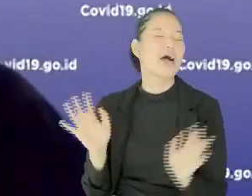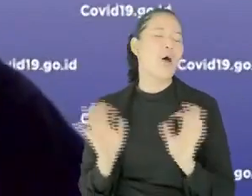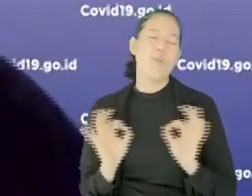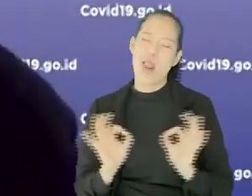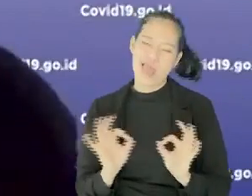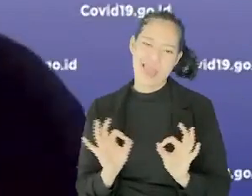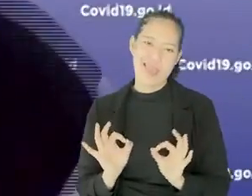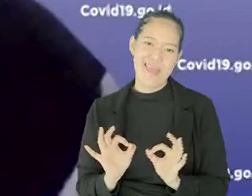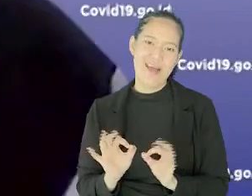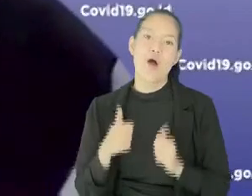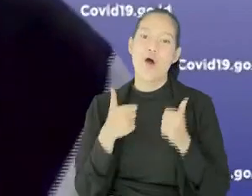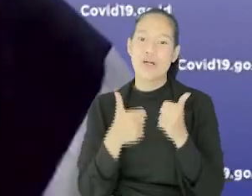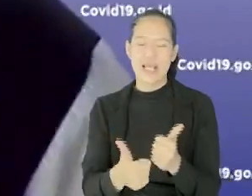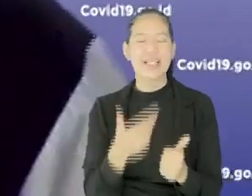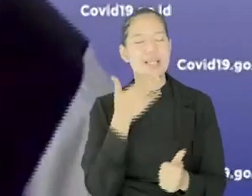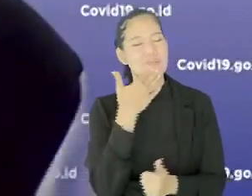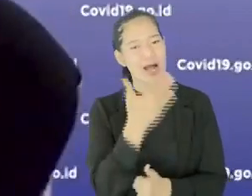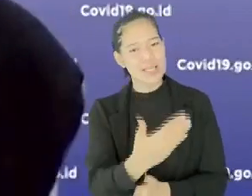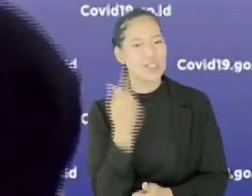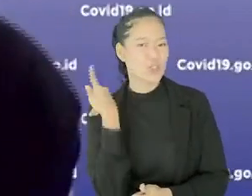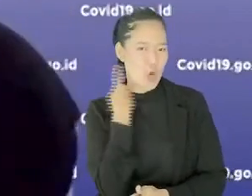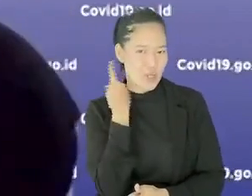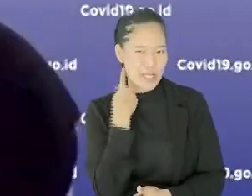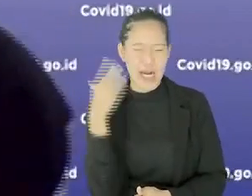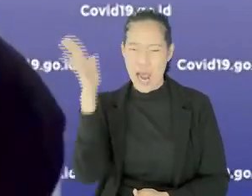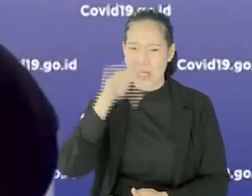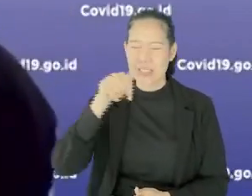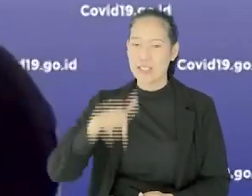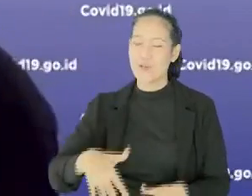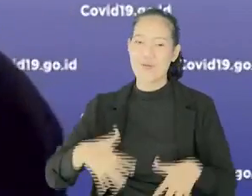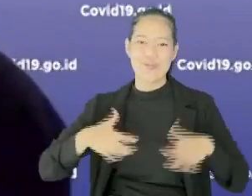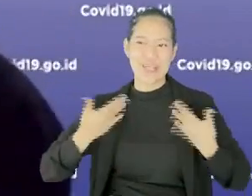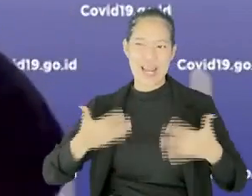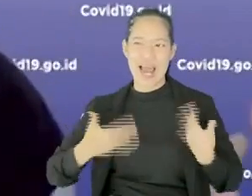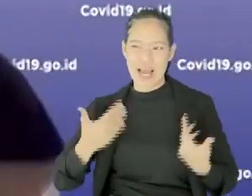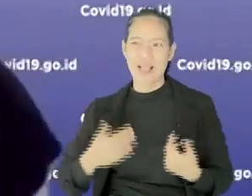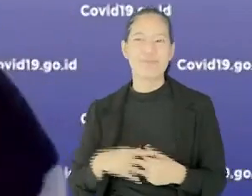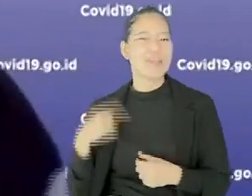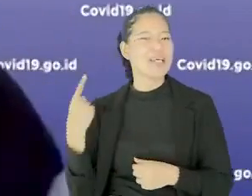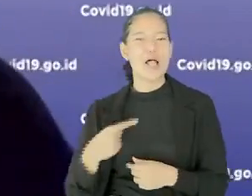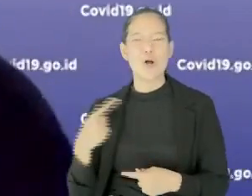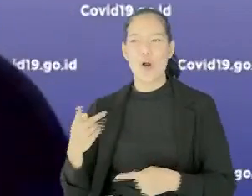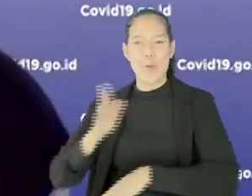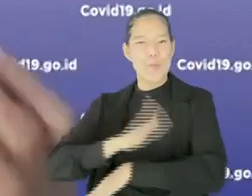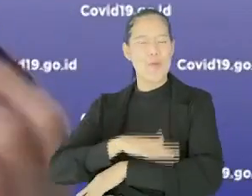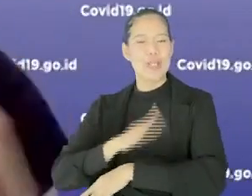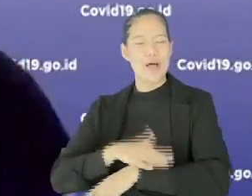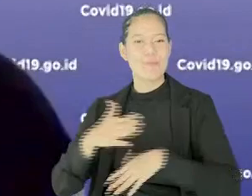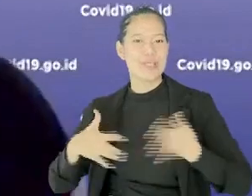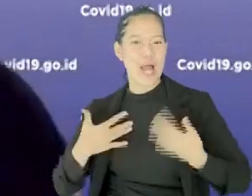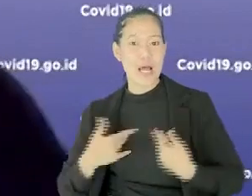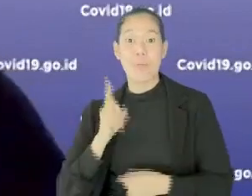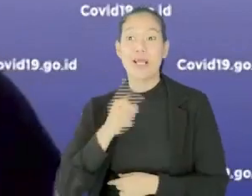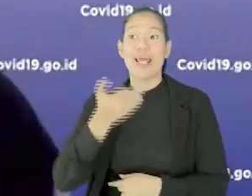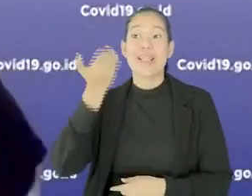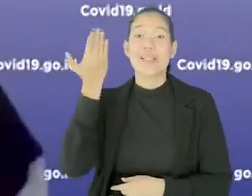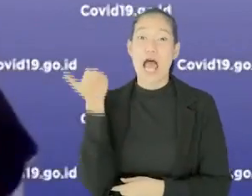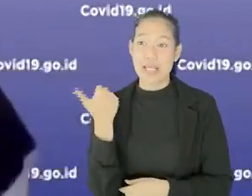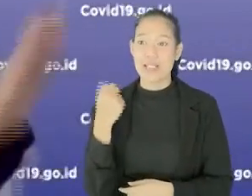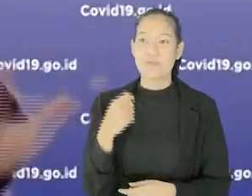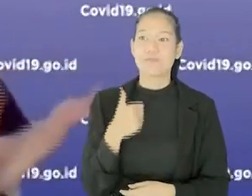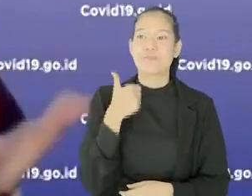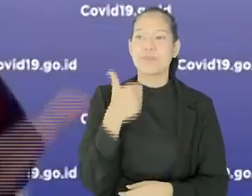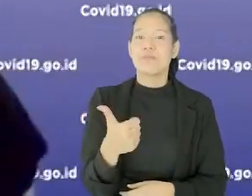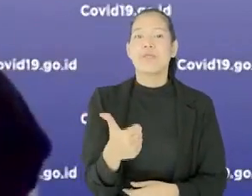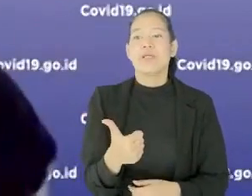bisa menggantikan baik dokter Dewi Terima kasih banyak hari ini menyenangkan sekali selalu kalau ada beritanya gembira menyenangkan apalagi tadi loh kita